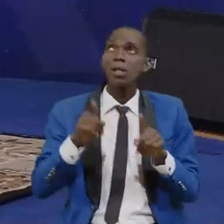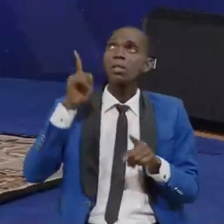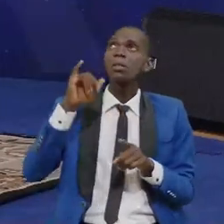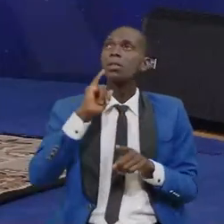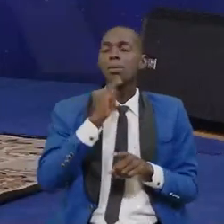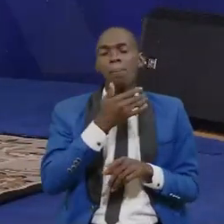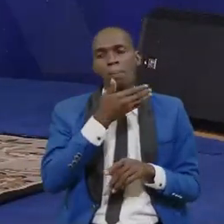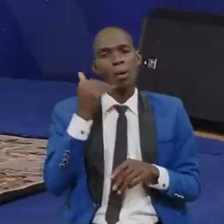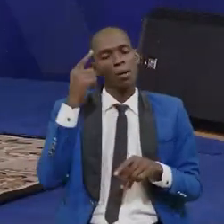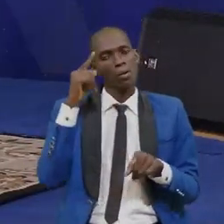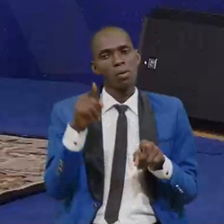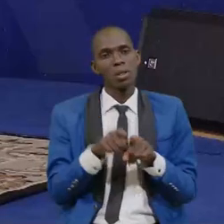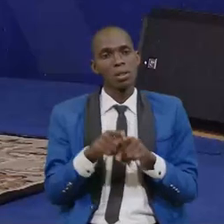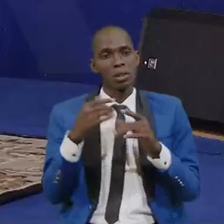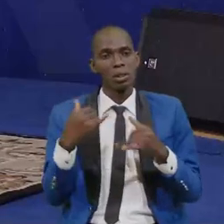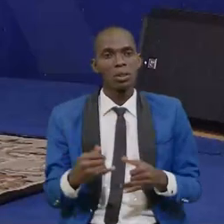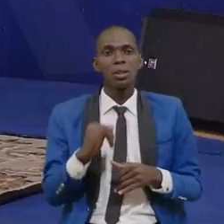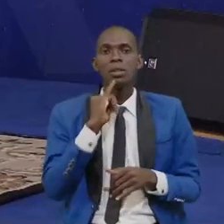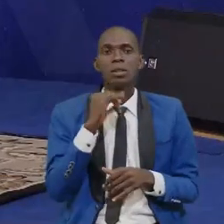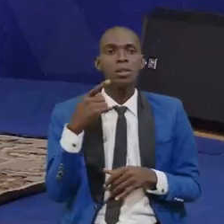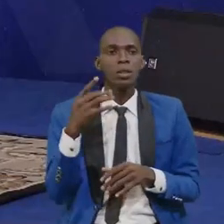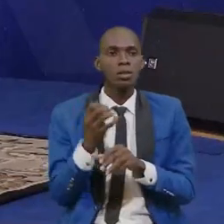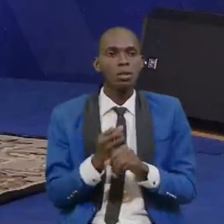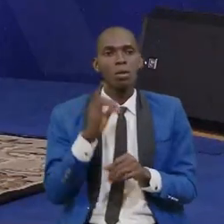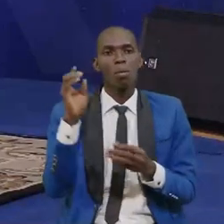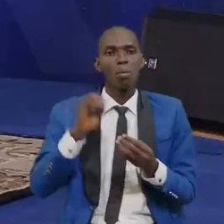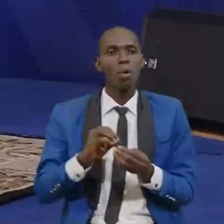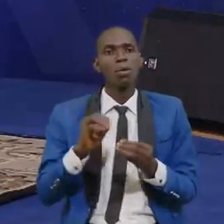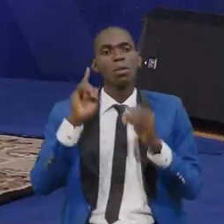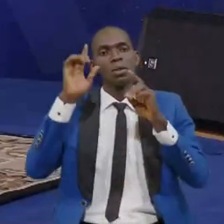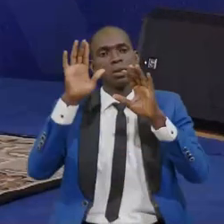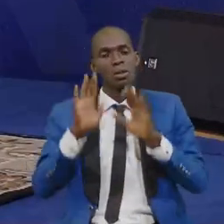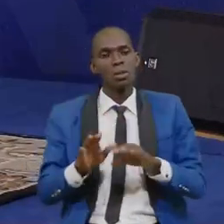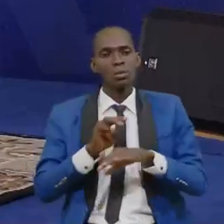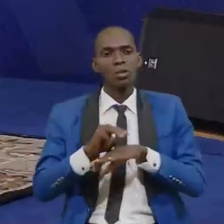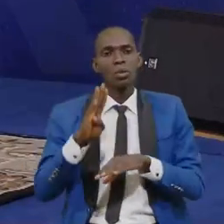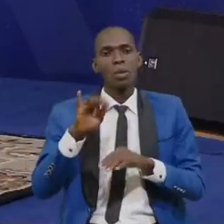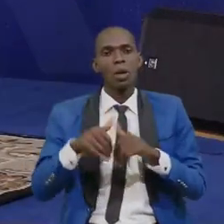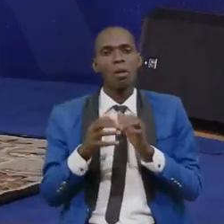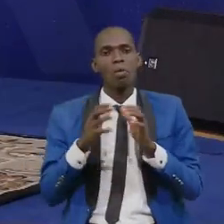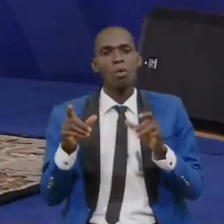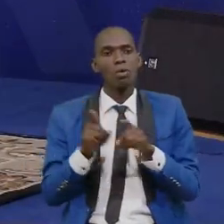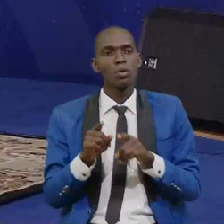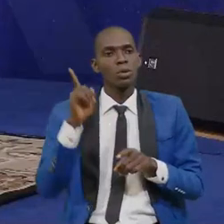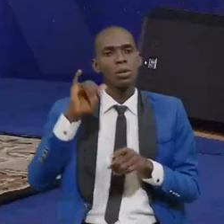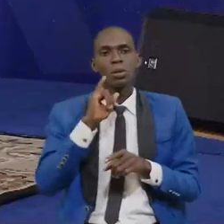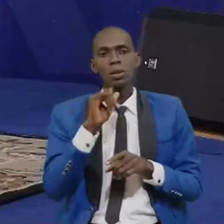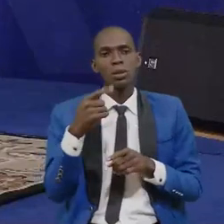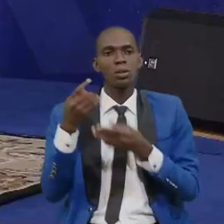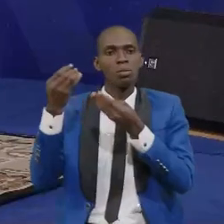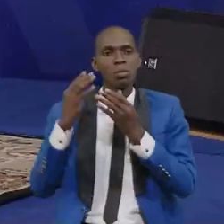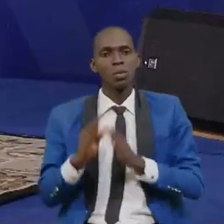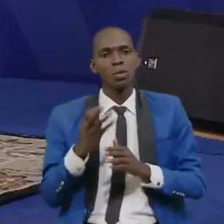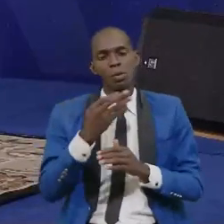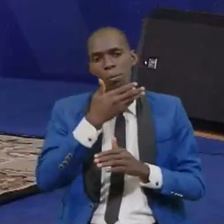un ministère d'autant supérieur qu'il est le médiateur d'une alliance plus excellente qui a été établie sur de meilleures